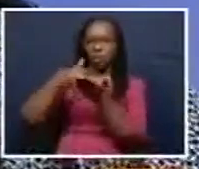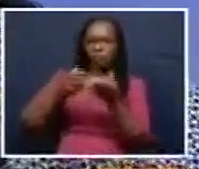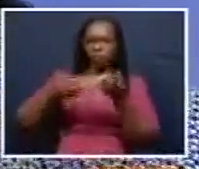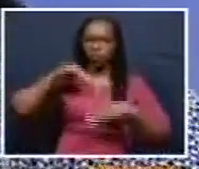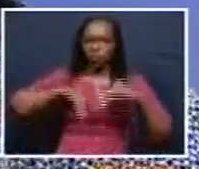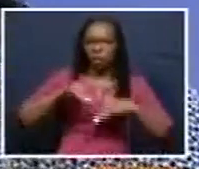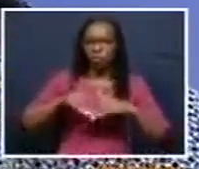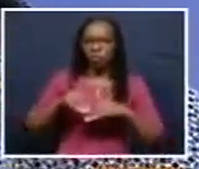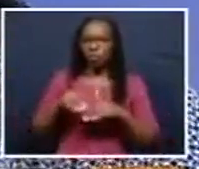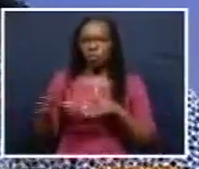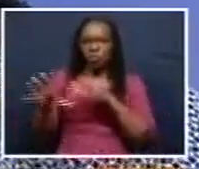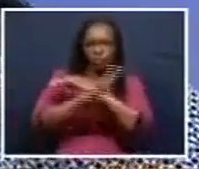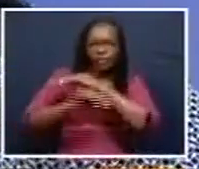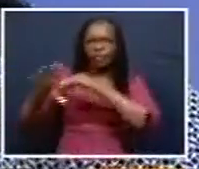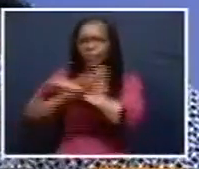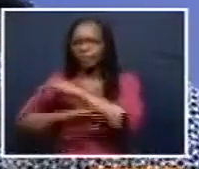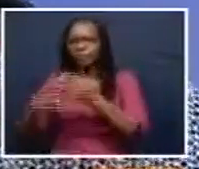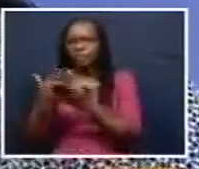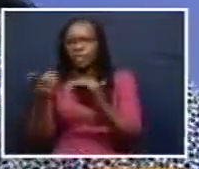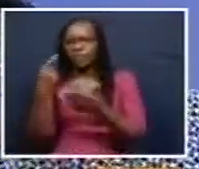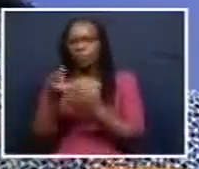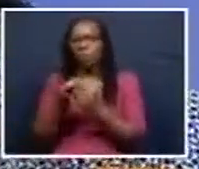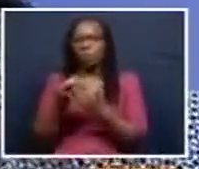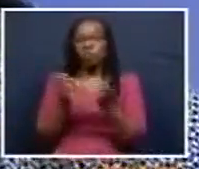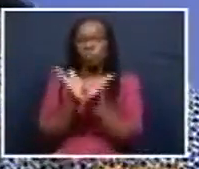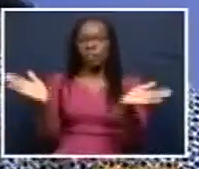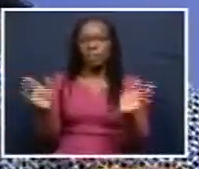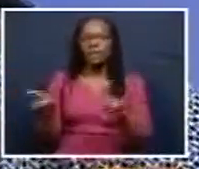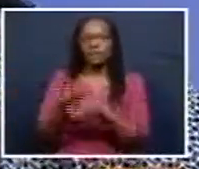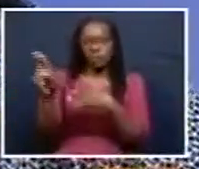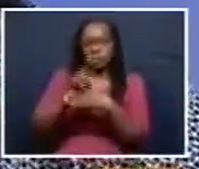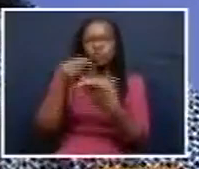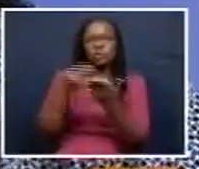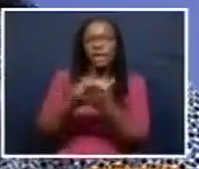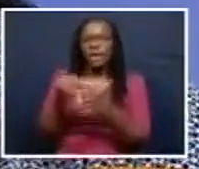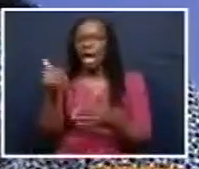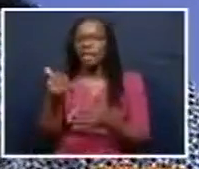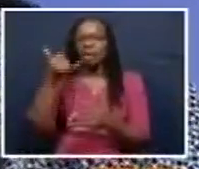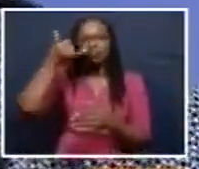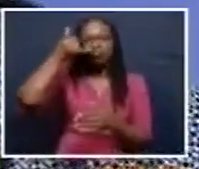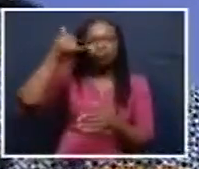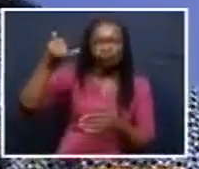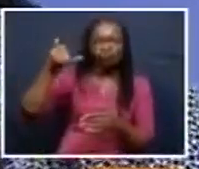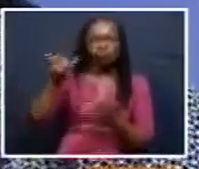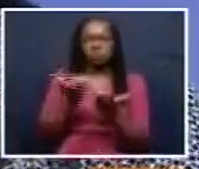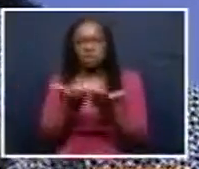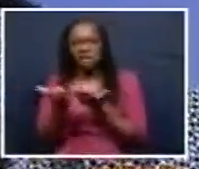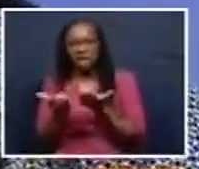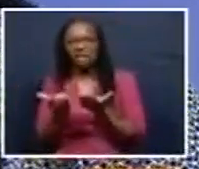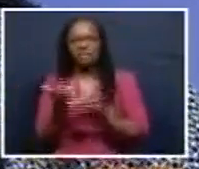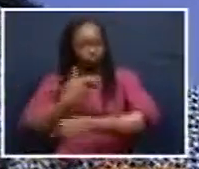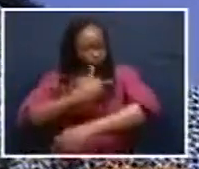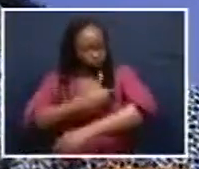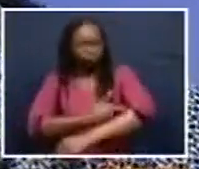umma na wengine wenye wanatumia hii pesa ya madawa na nini, hawa ndio wakaanza kuzoesha